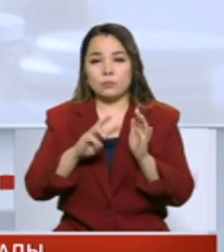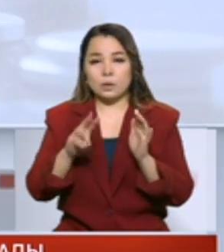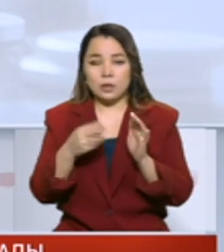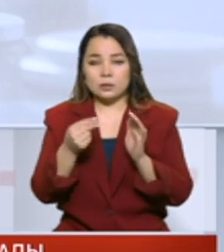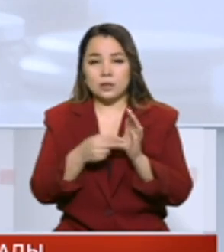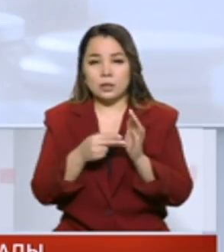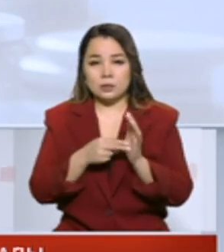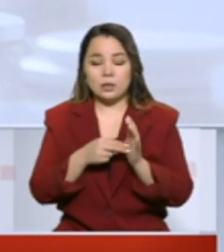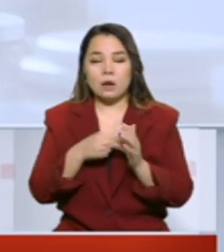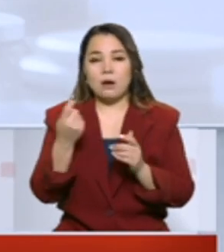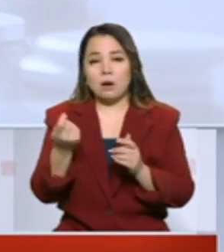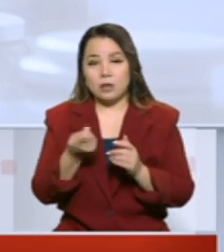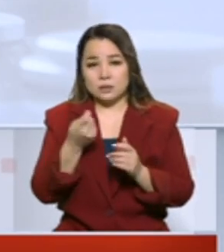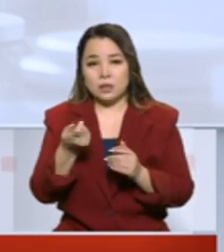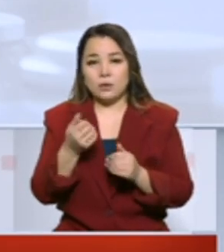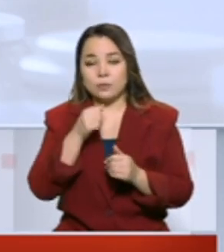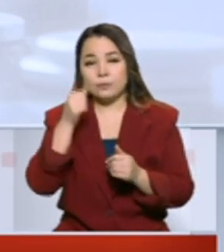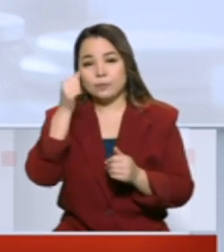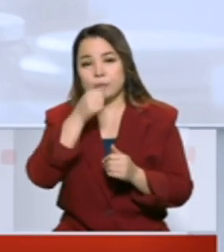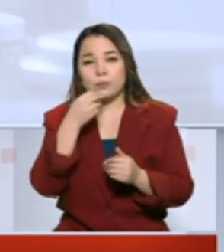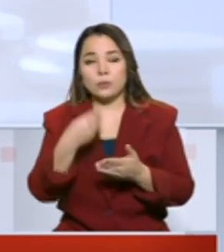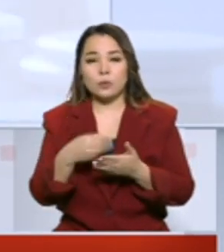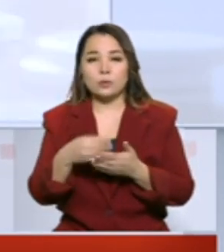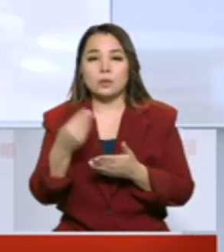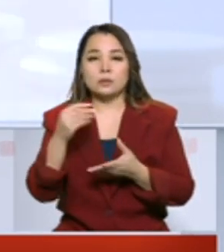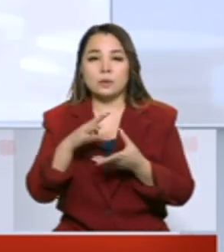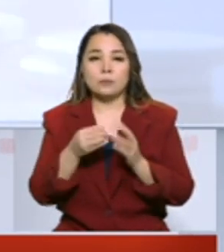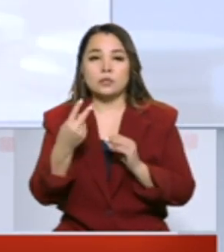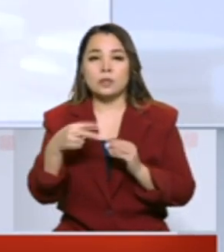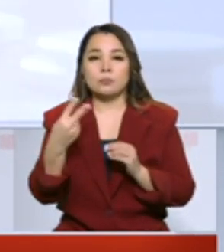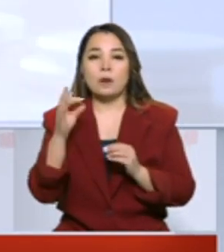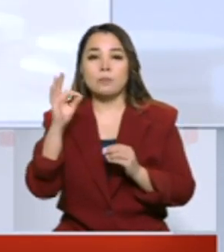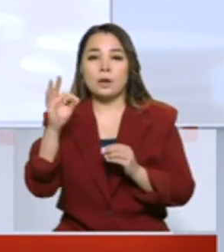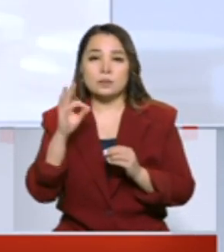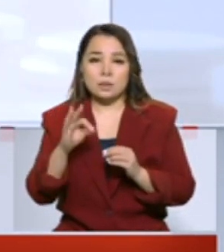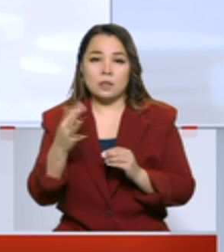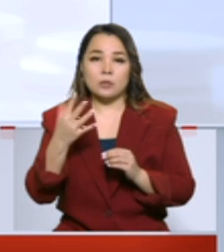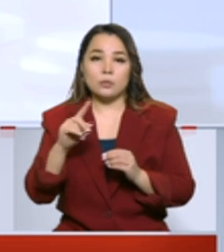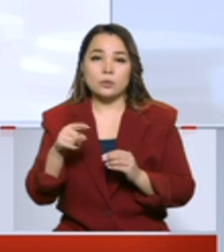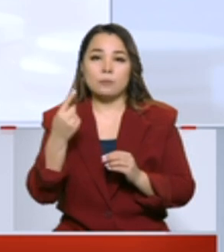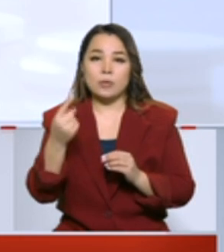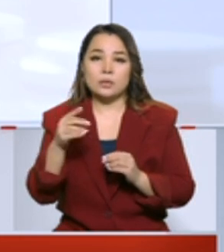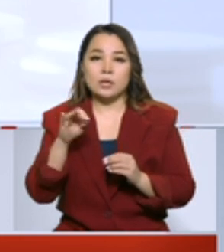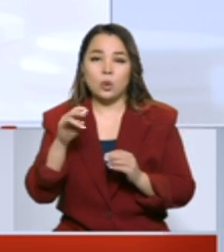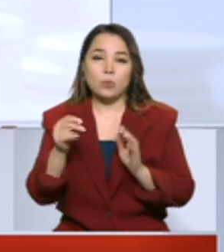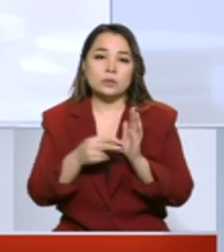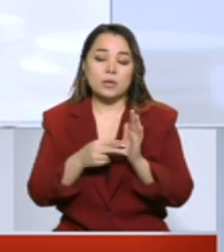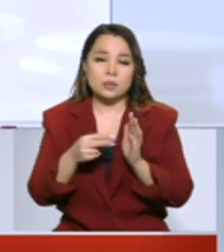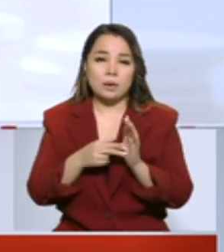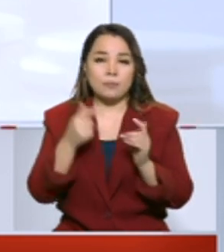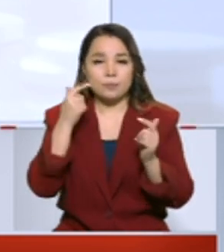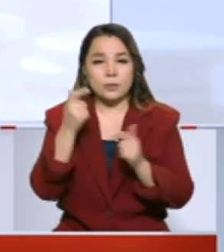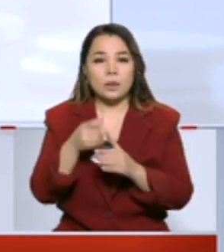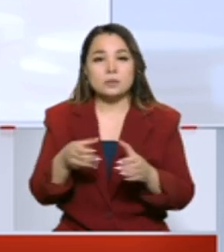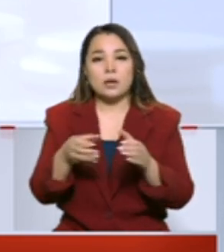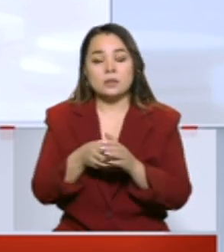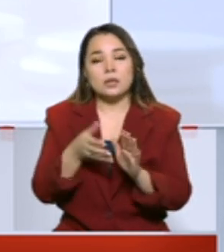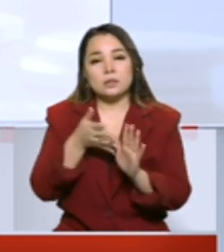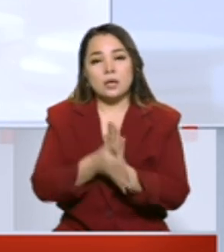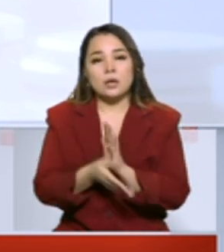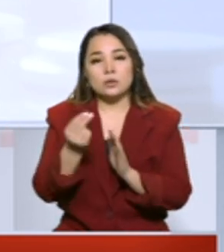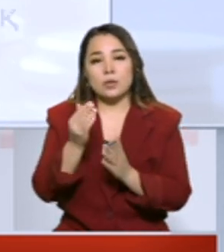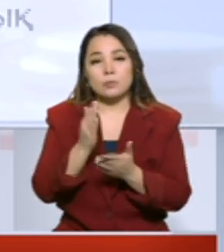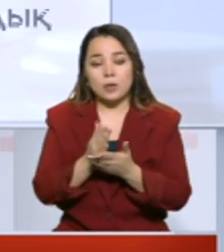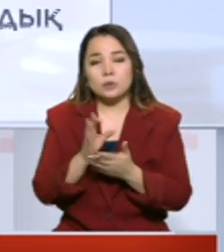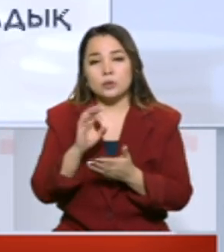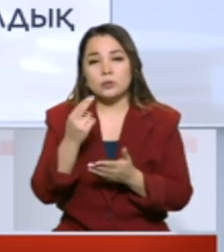миллиард тенгеге аз. Былтыр бюджет қаражатының 22%, яғни 5,1 триллион тенге білім саласына жұмсалған. Одан